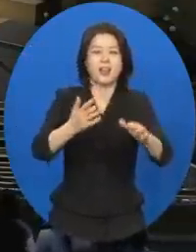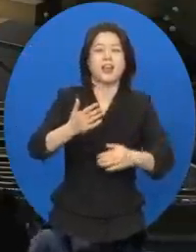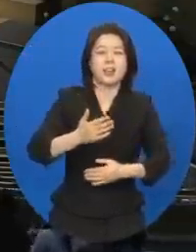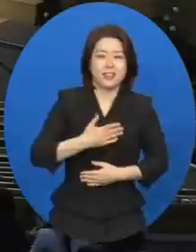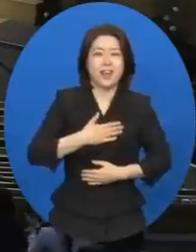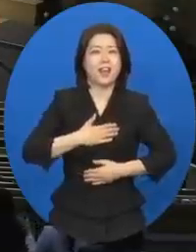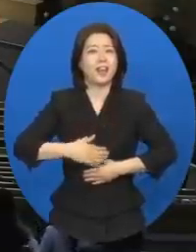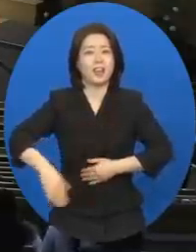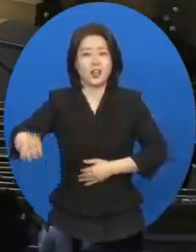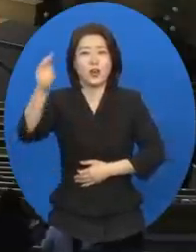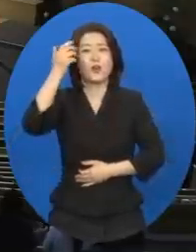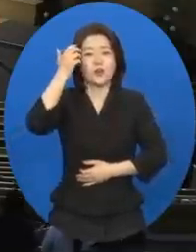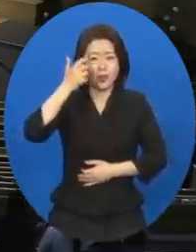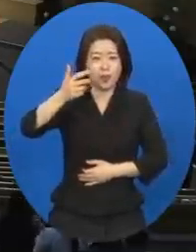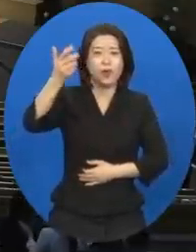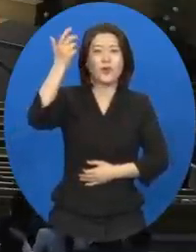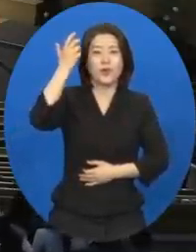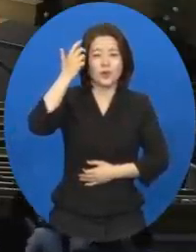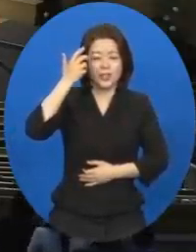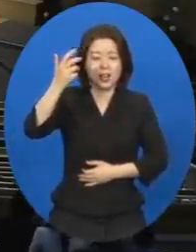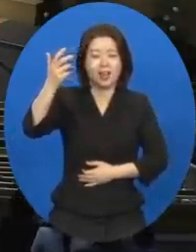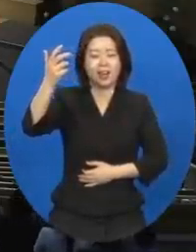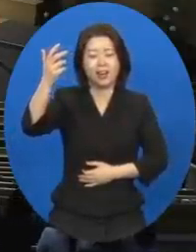송축하라 나의 영혼아.